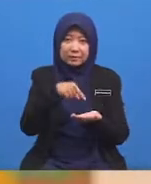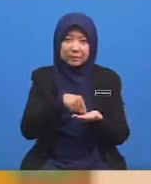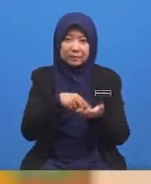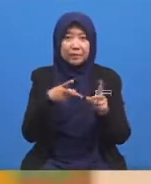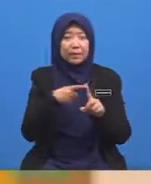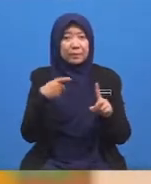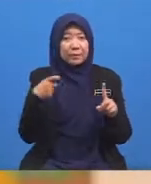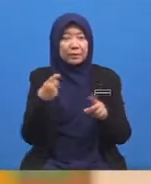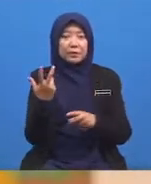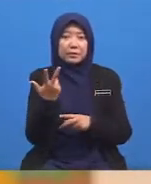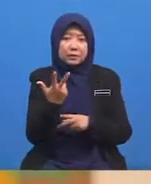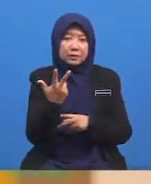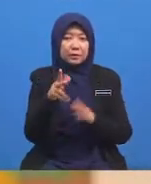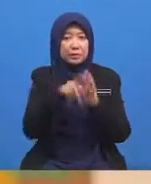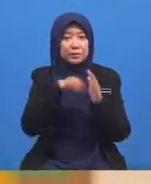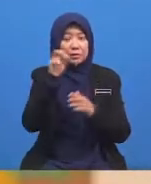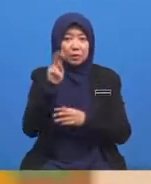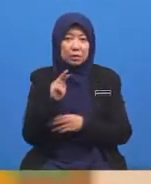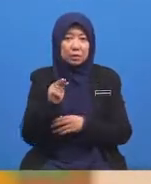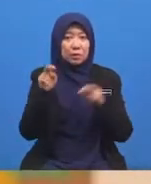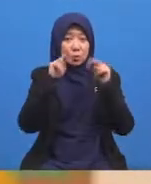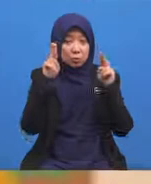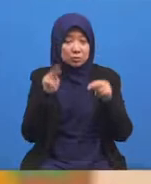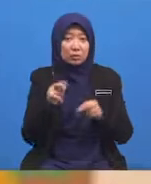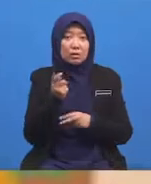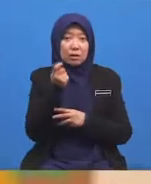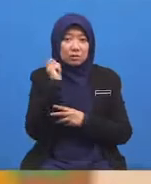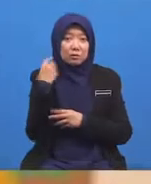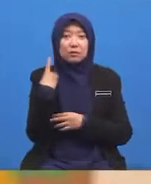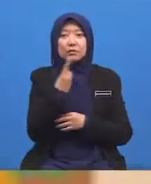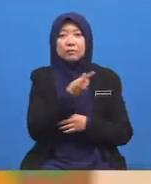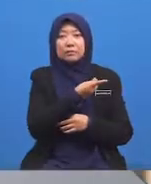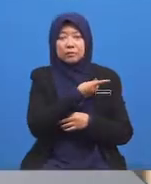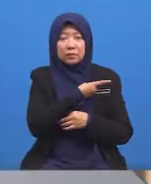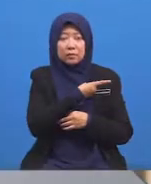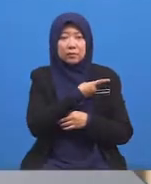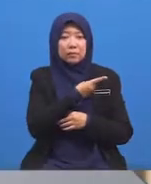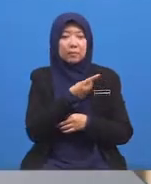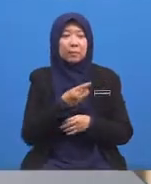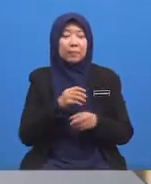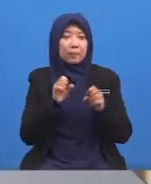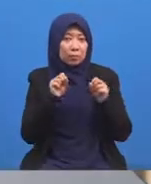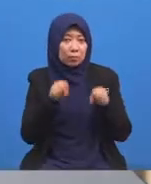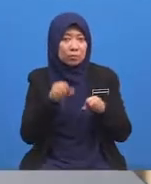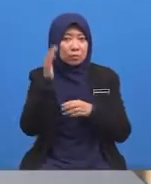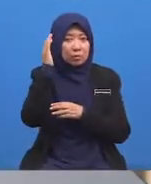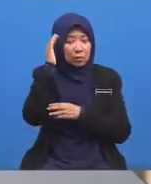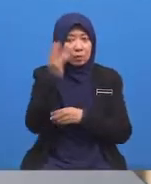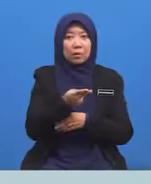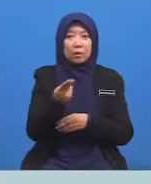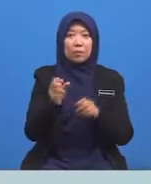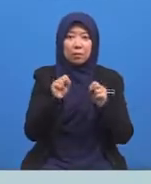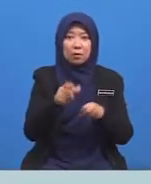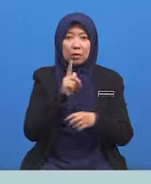Maka, dengan ini, daripada ketiga-tiga persoalan yang kita uji tadi, kita boleh simpulkan